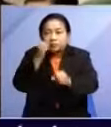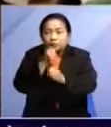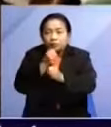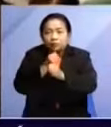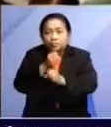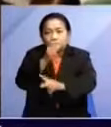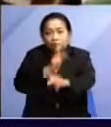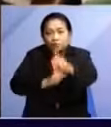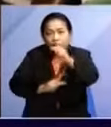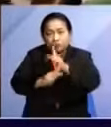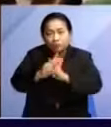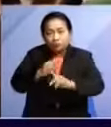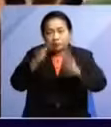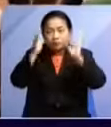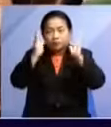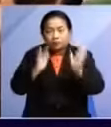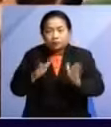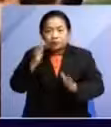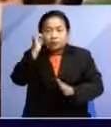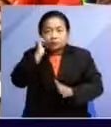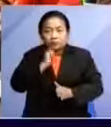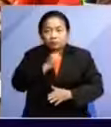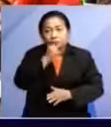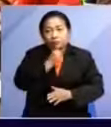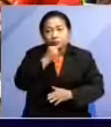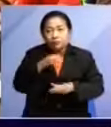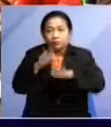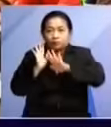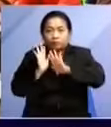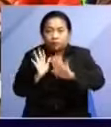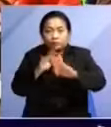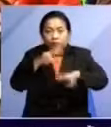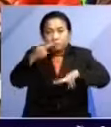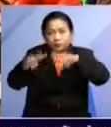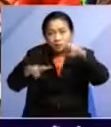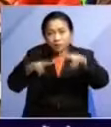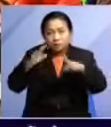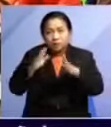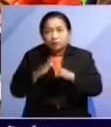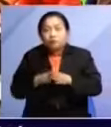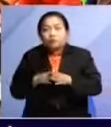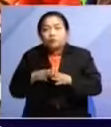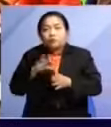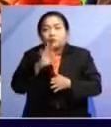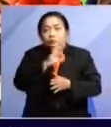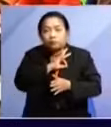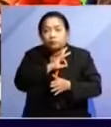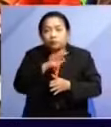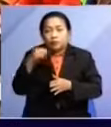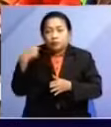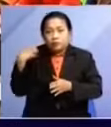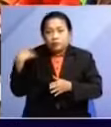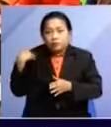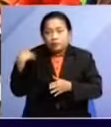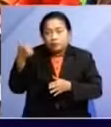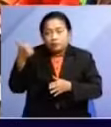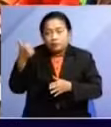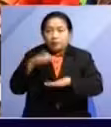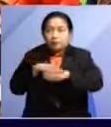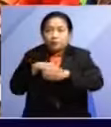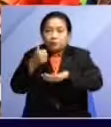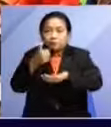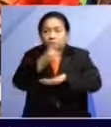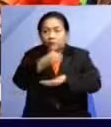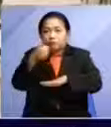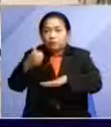ผู้สูงอายุให้มากขึ้นช่วยกันดูแลคนกลุ่มนี้ให้มีคุณภาพชีวิตที่ดีโดยทุกหน่วยงานที่เกี่ยวข้องประสานความ